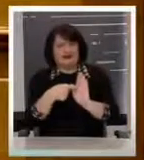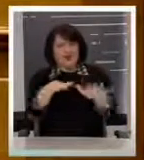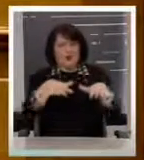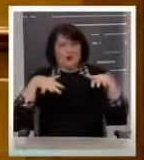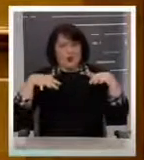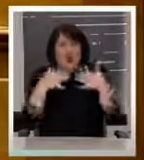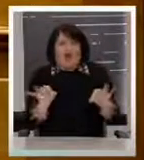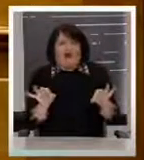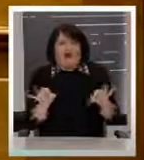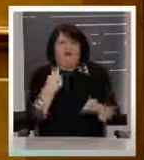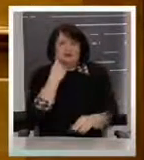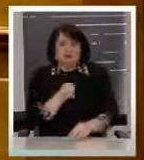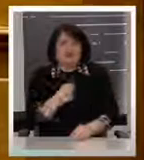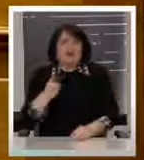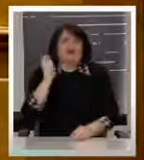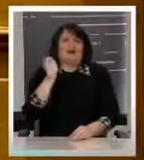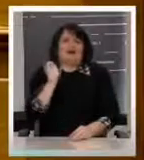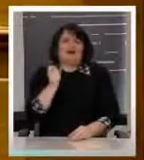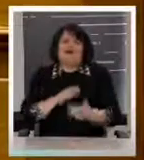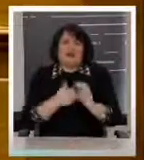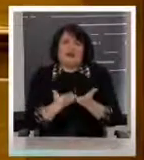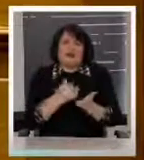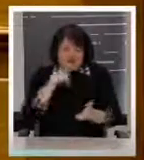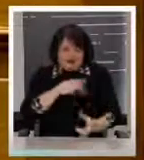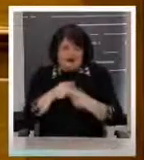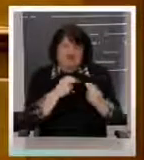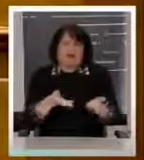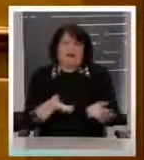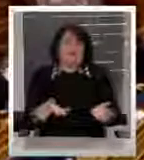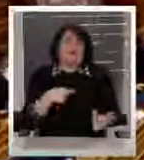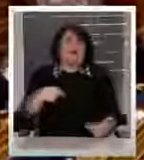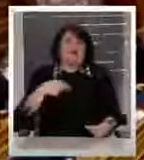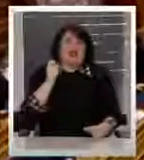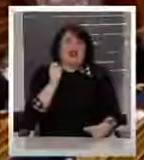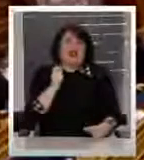να δείξει πόσο ενδιαφέρον δείχνει η αντιπολίτευση για τη ζήτηση επίπεδο αρχηγών.